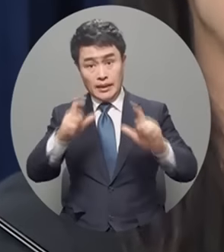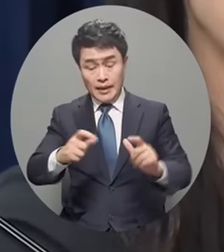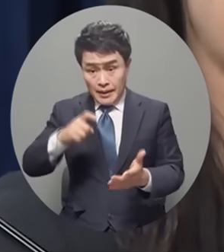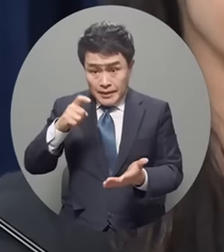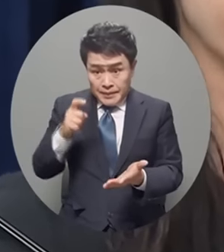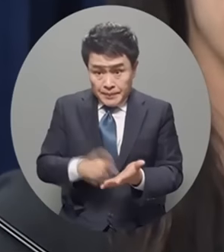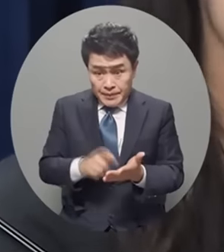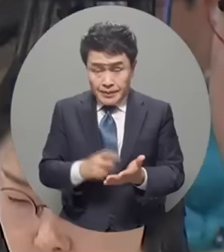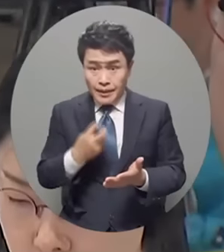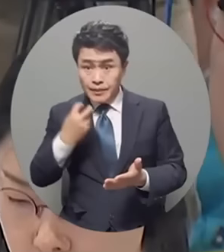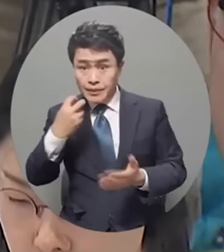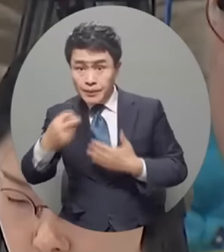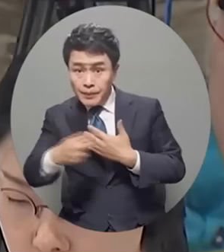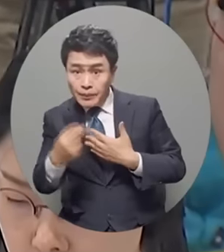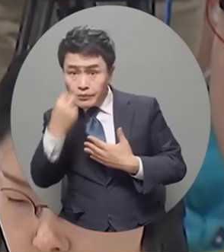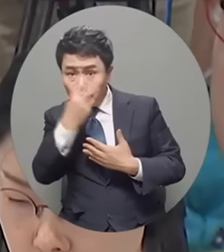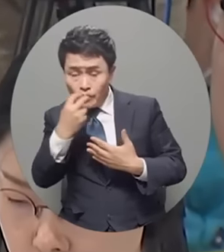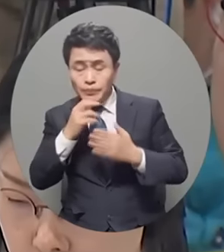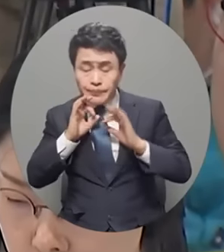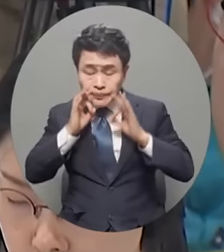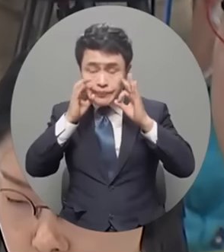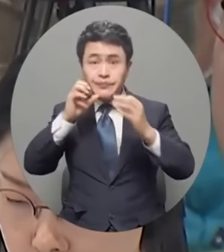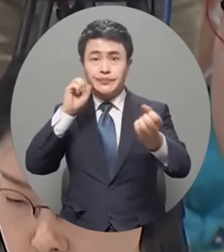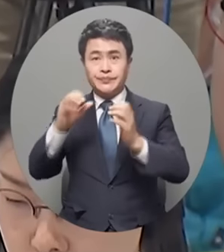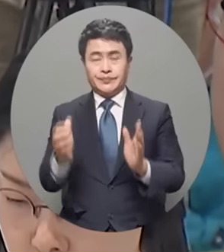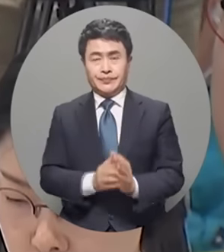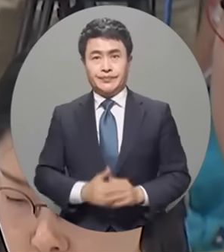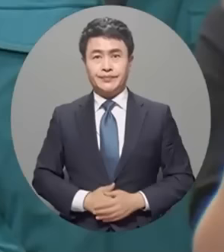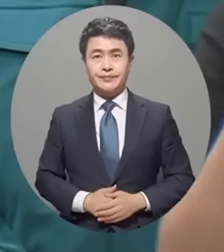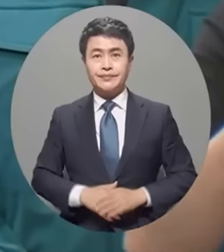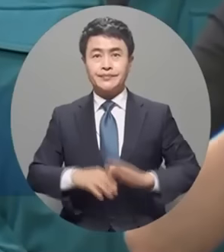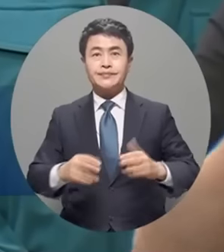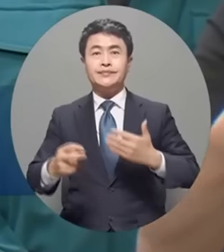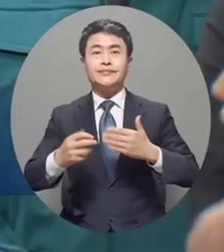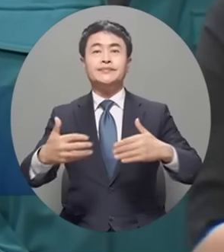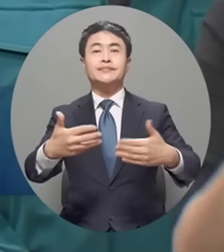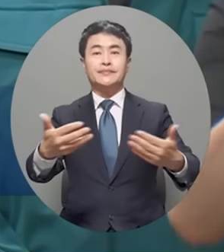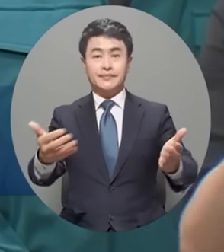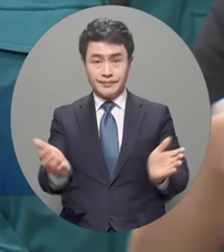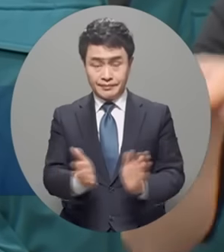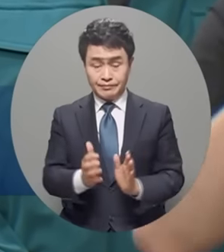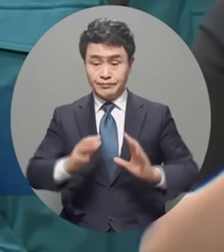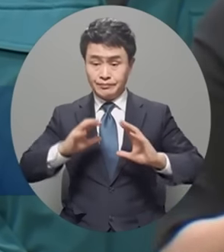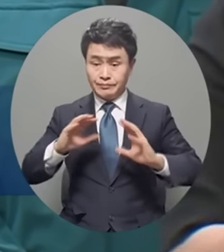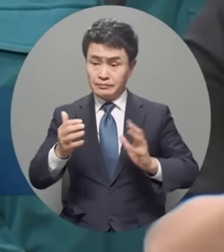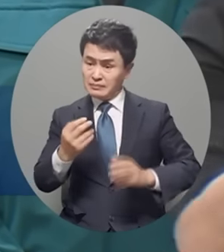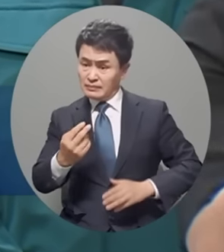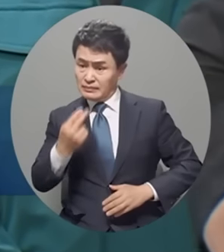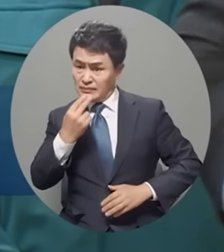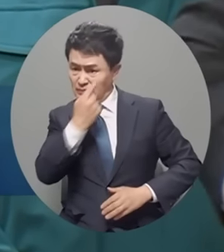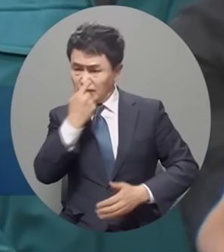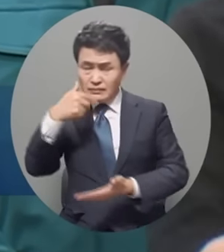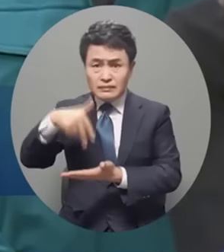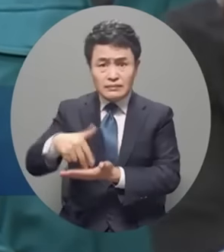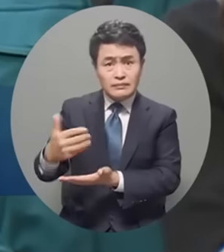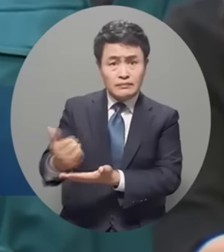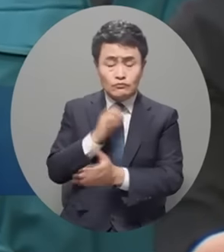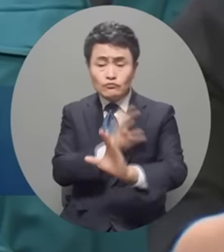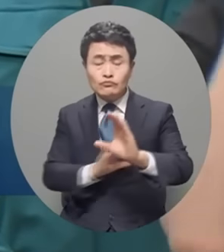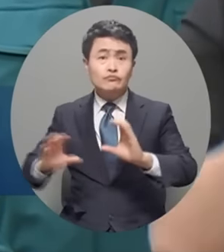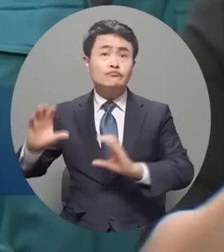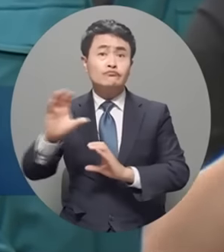체계 유지에 최선을 다하겠다고 밝혔습니다. 의사 단체가 국민의 생명을 담보로